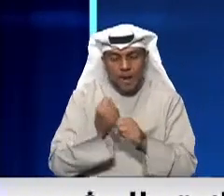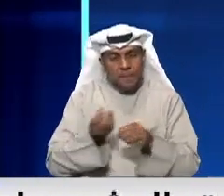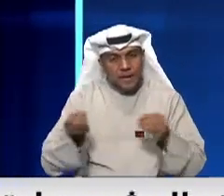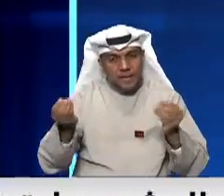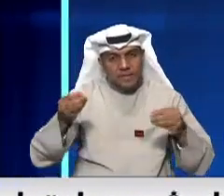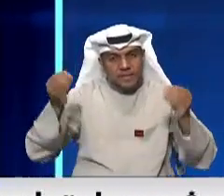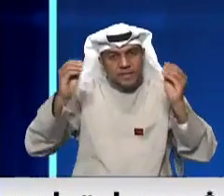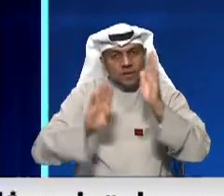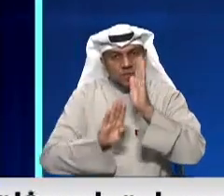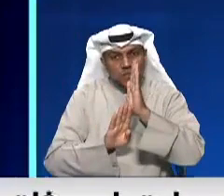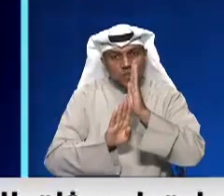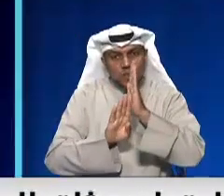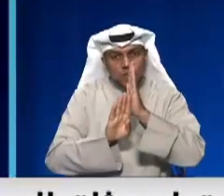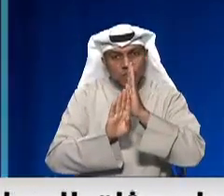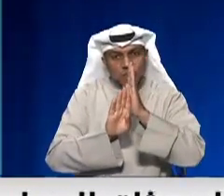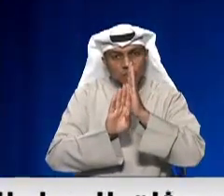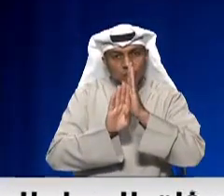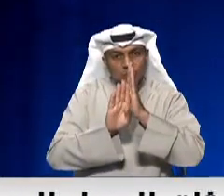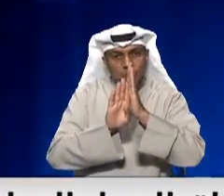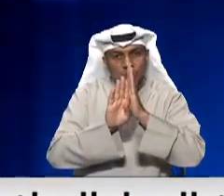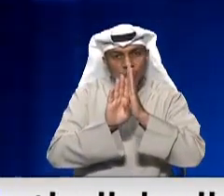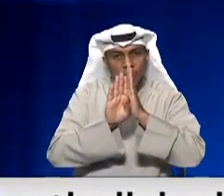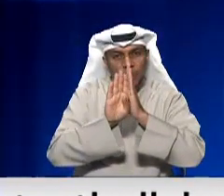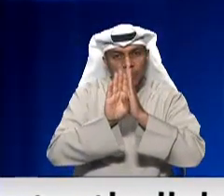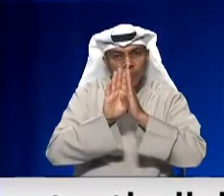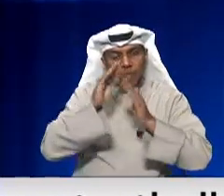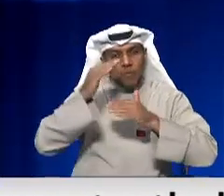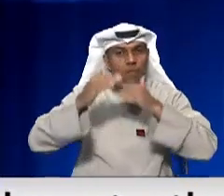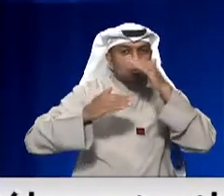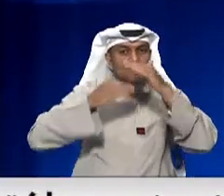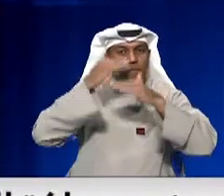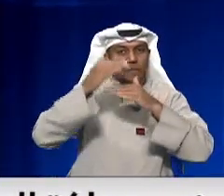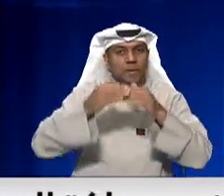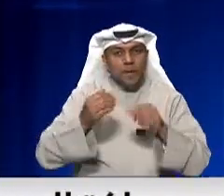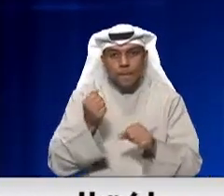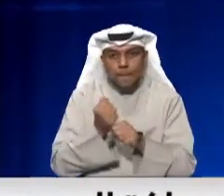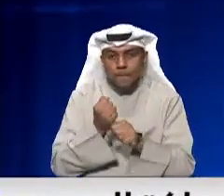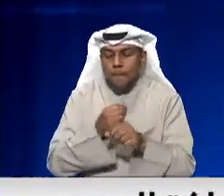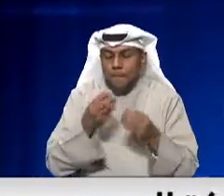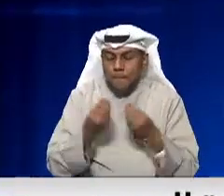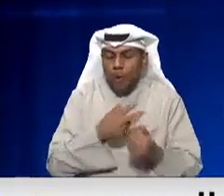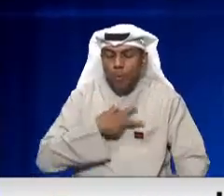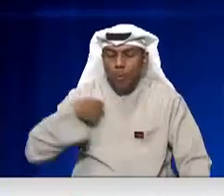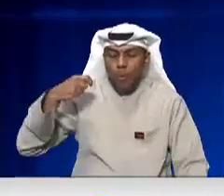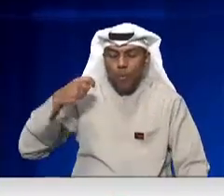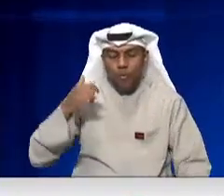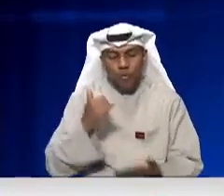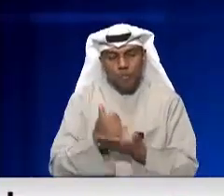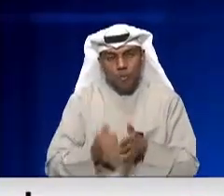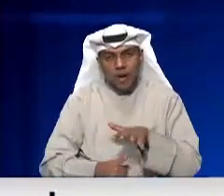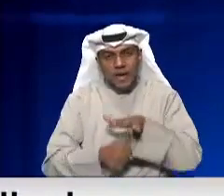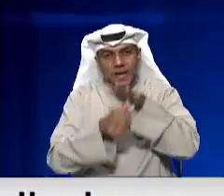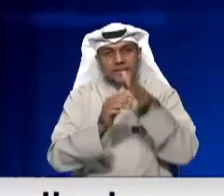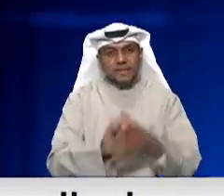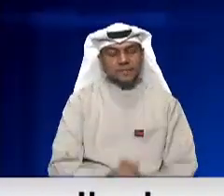مما تتطلع اليه من رقي وازدهار في ظل قياده جلالته الحكيمه